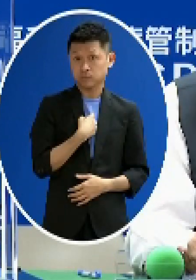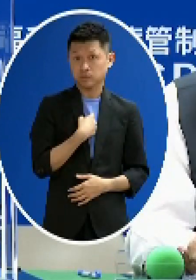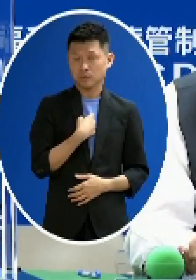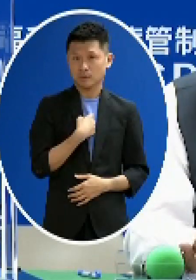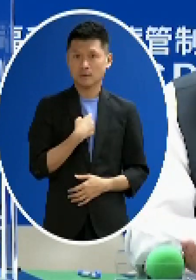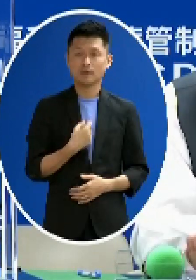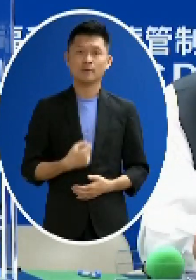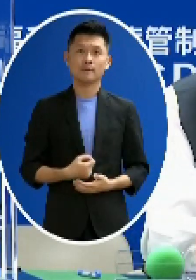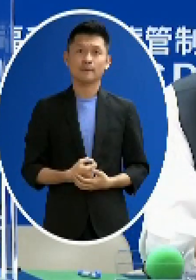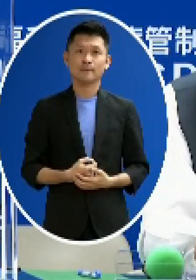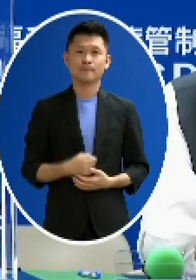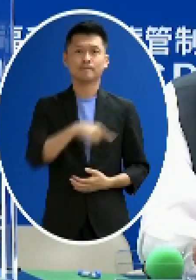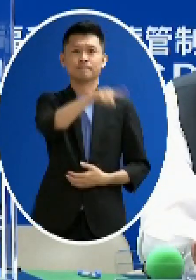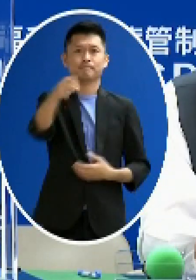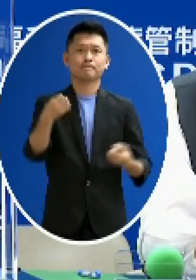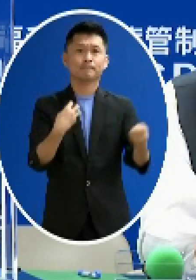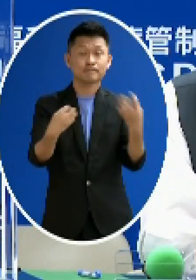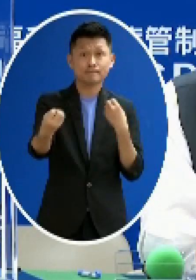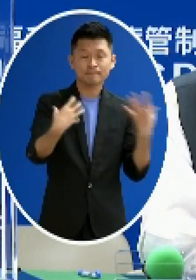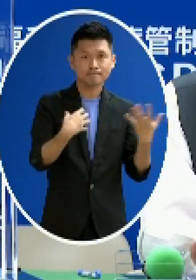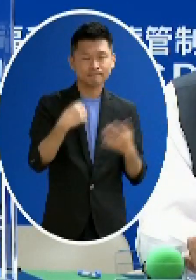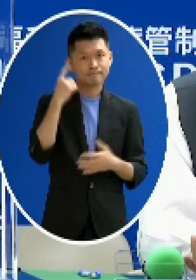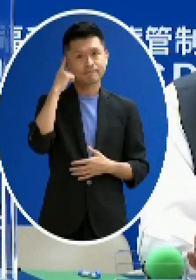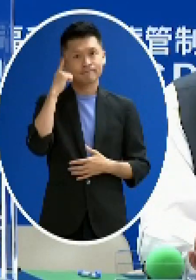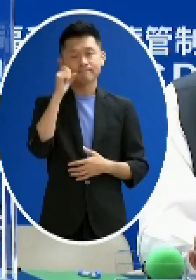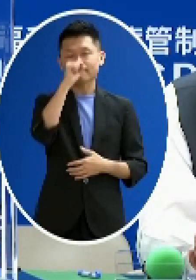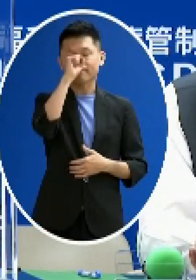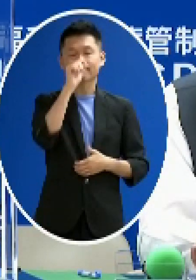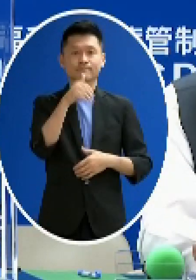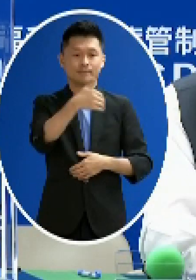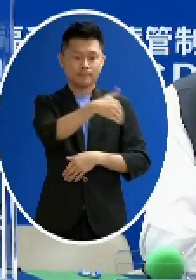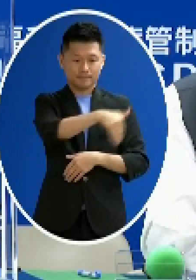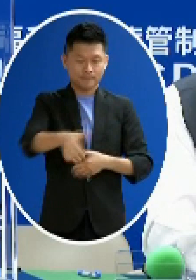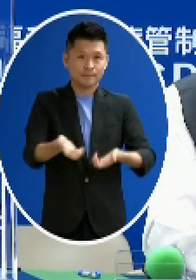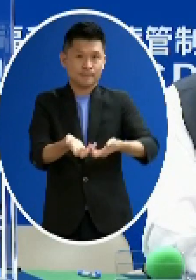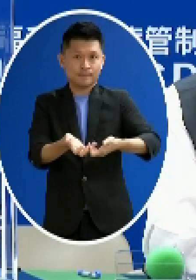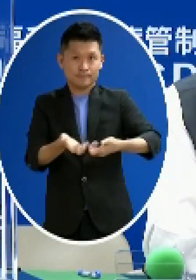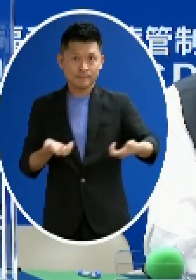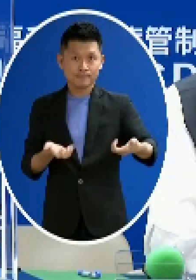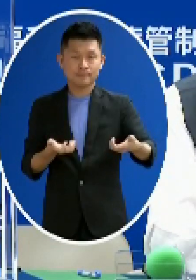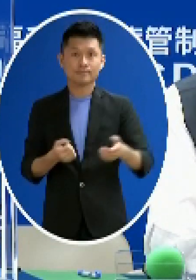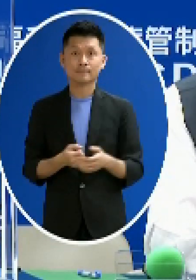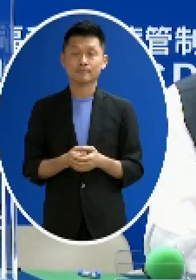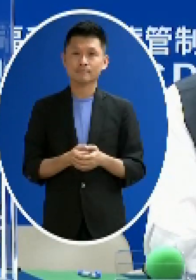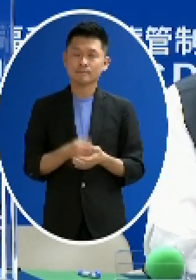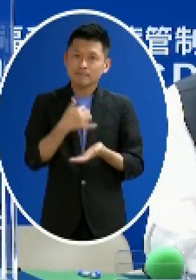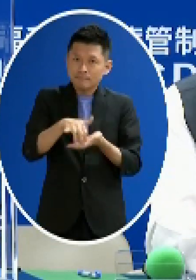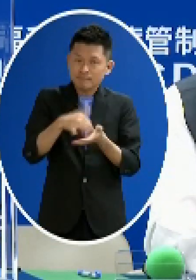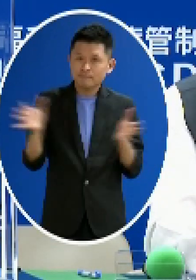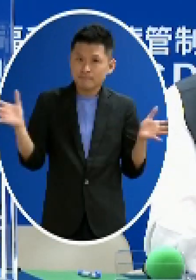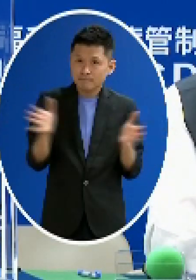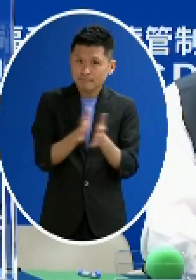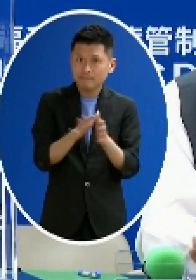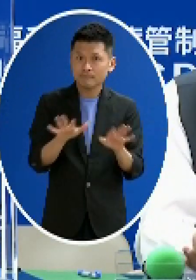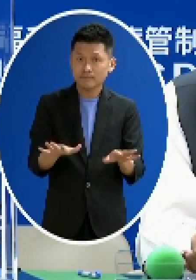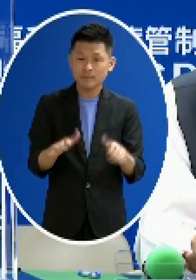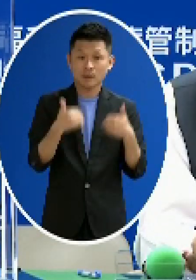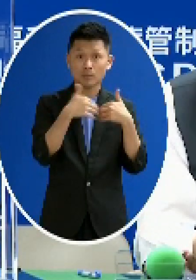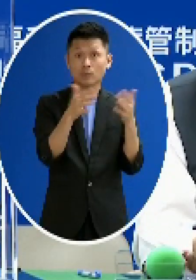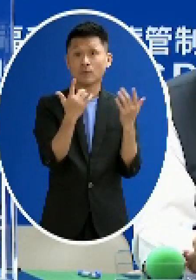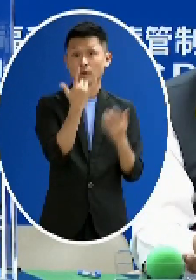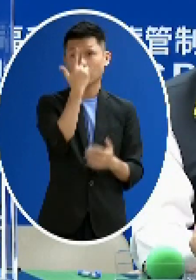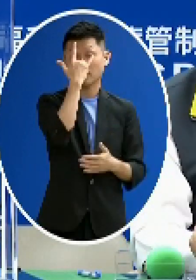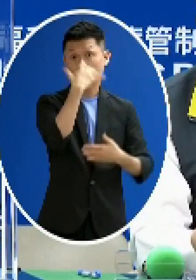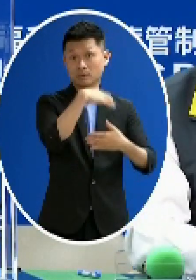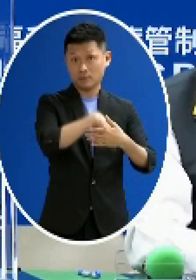然大家有这样的一个反应，那我们就把它切开来让大家看到总共现在大概这个 Moderna